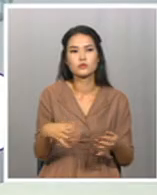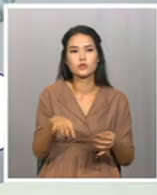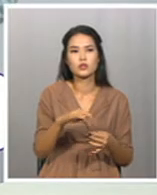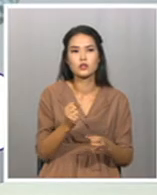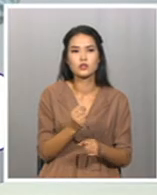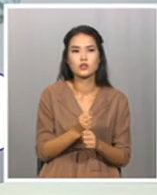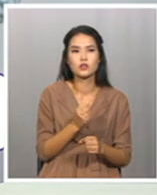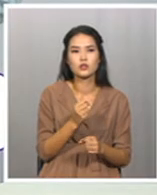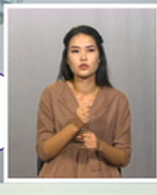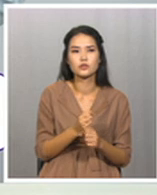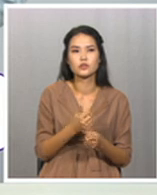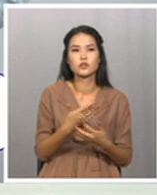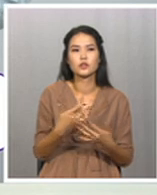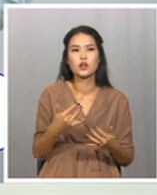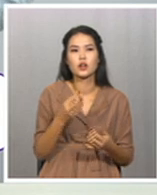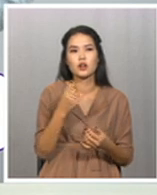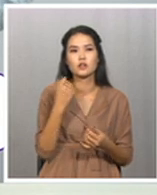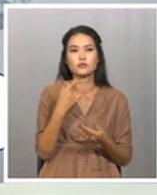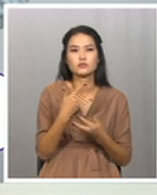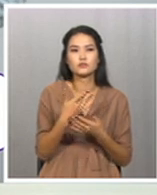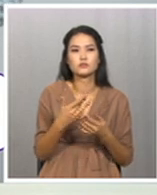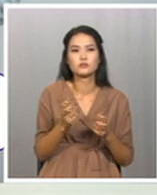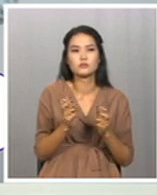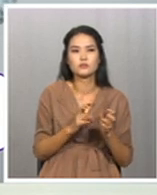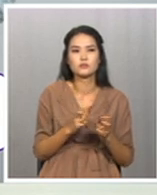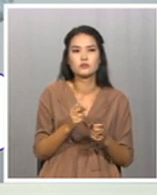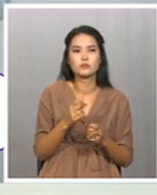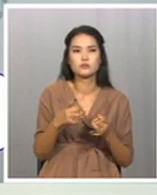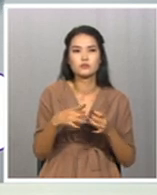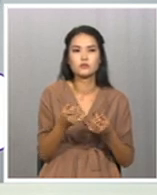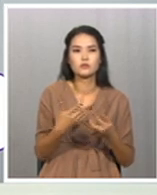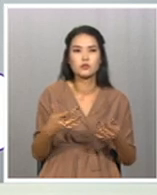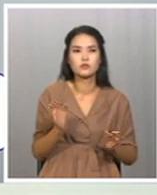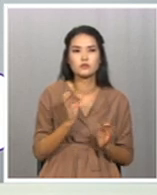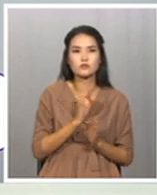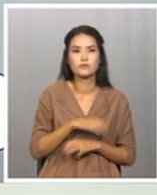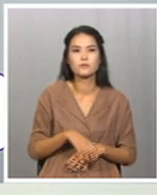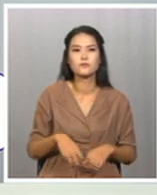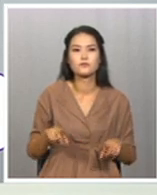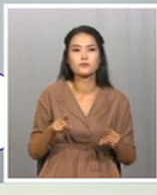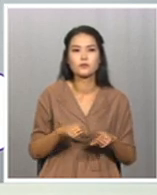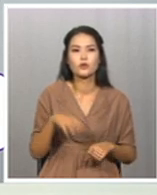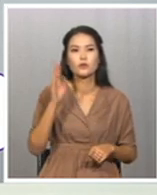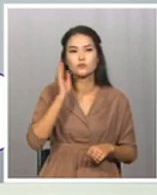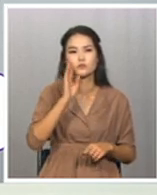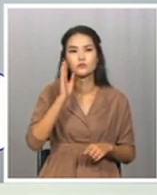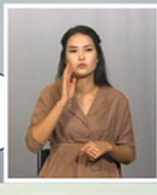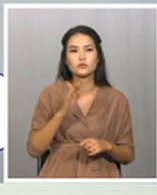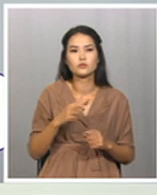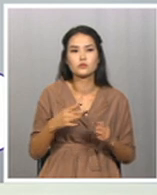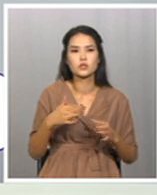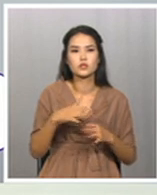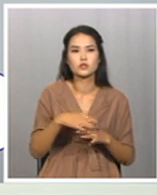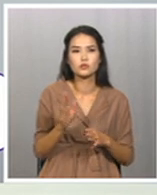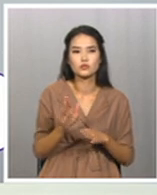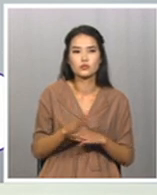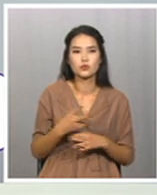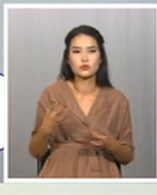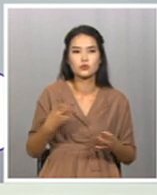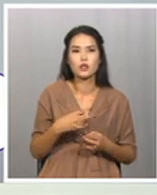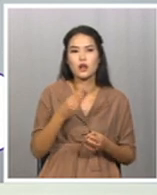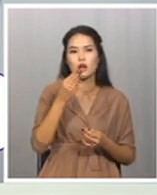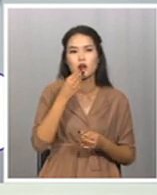кезінде, және шыны өндірісінде кеңінен қолданылады. Сонымен қатар судың кермектілігін жою үшін,